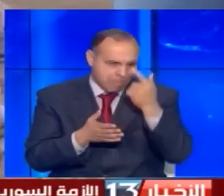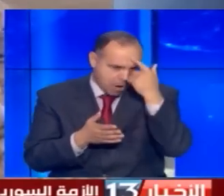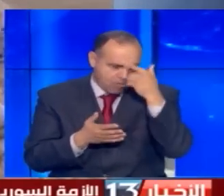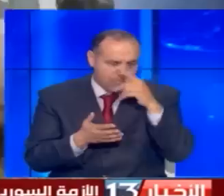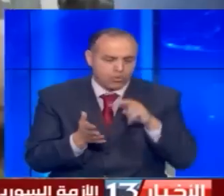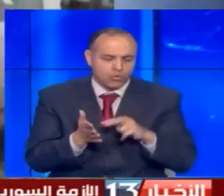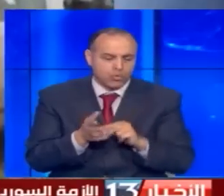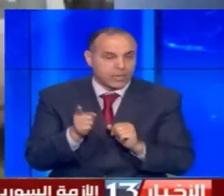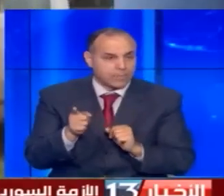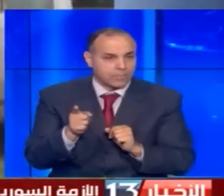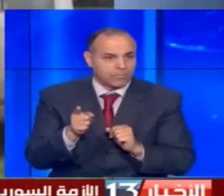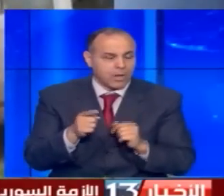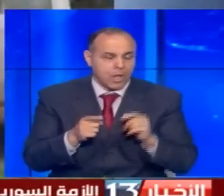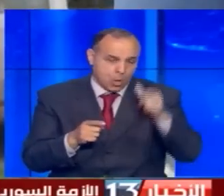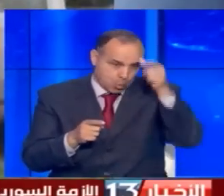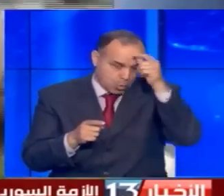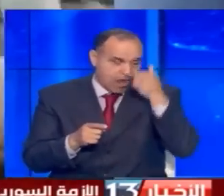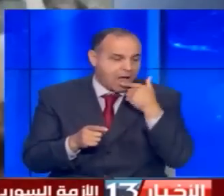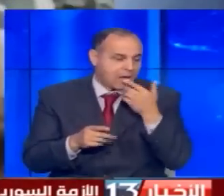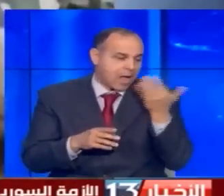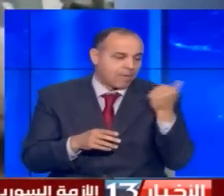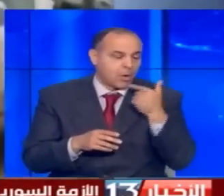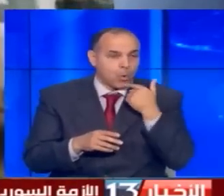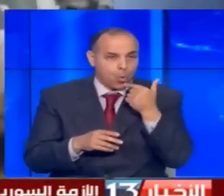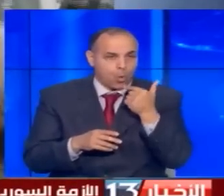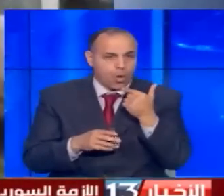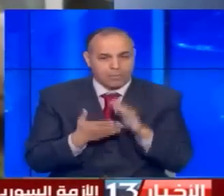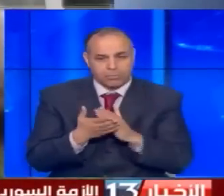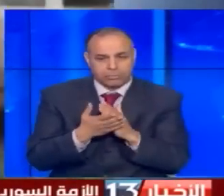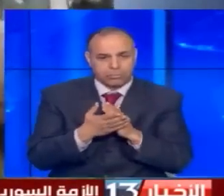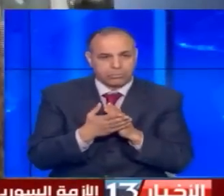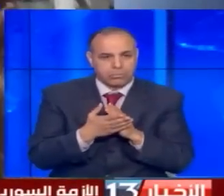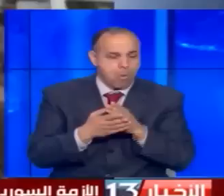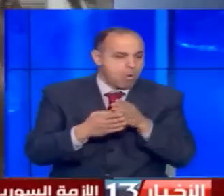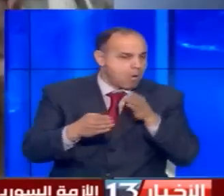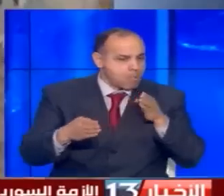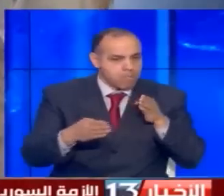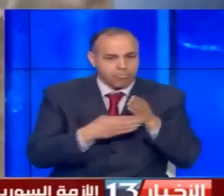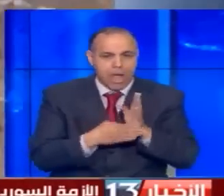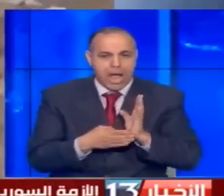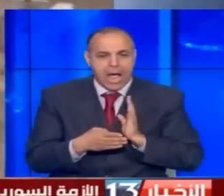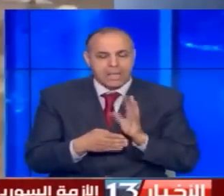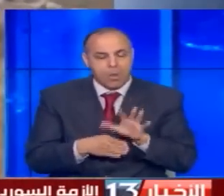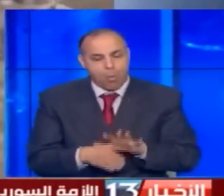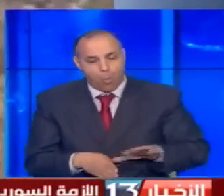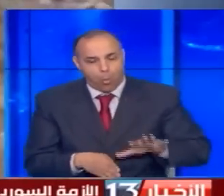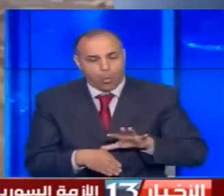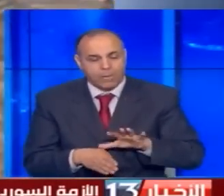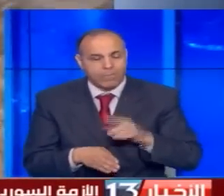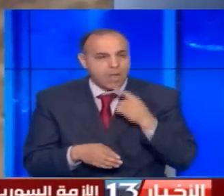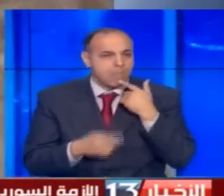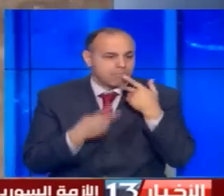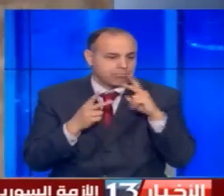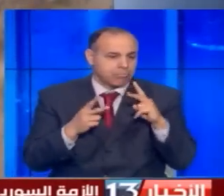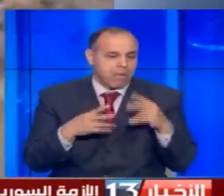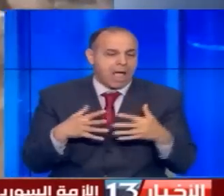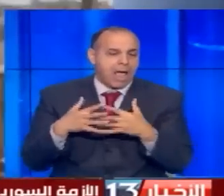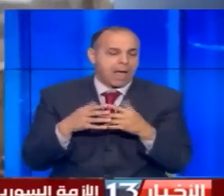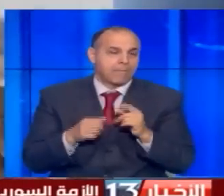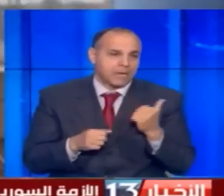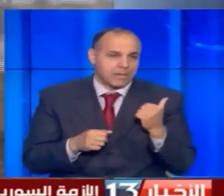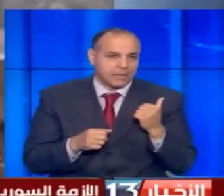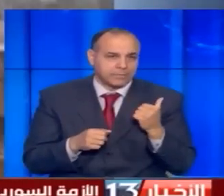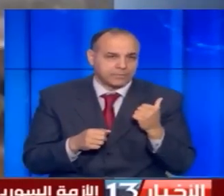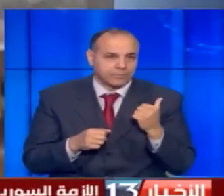السورية. وكانت تركيا التي أعلنت سابقا أنها تستعد لشن عملية عسكرية في المنطقة قد اتفقت مع الولايات